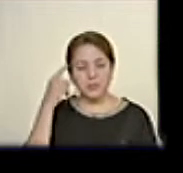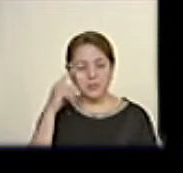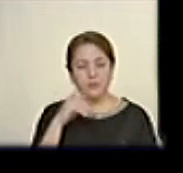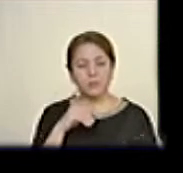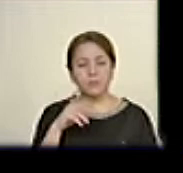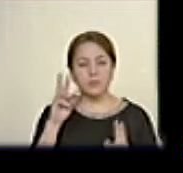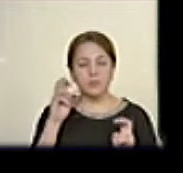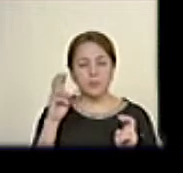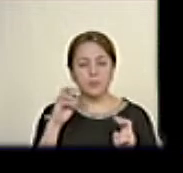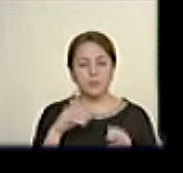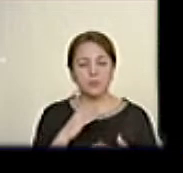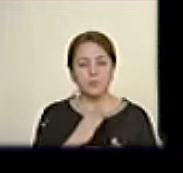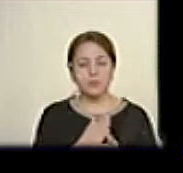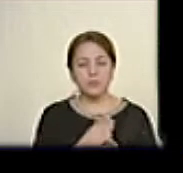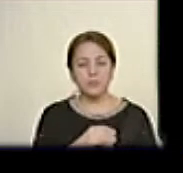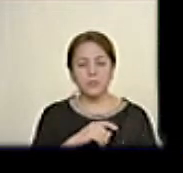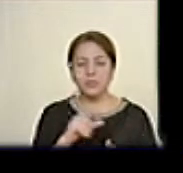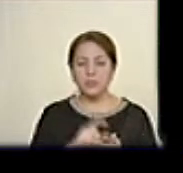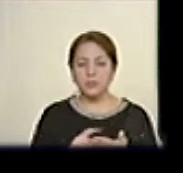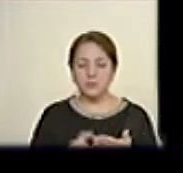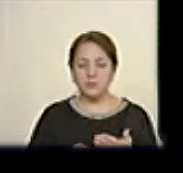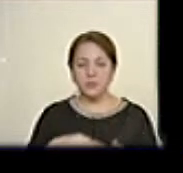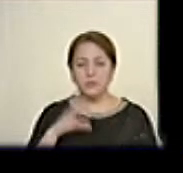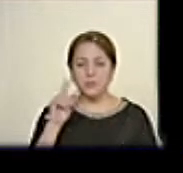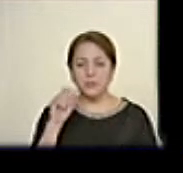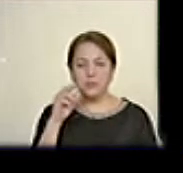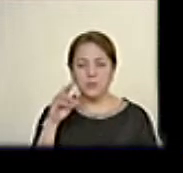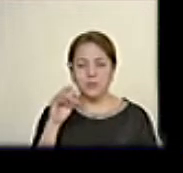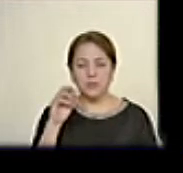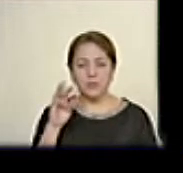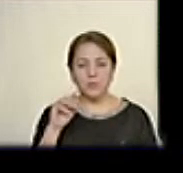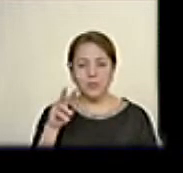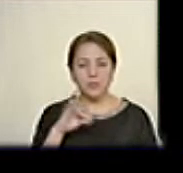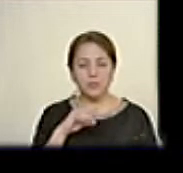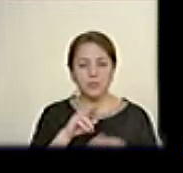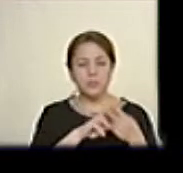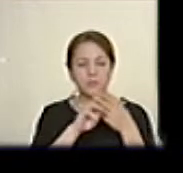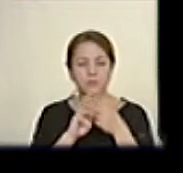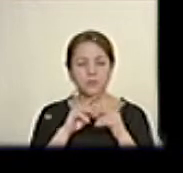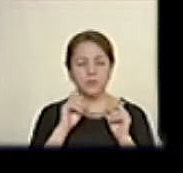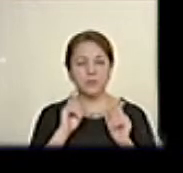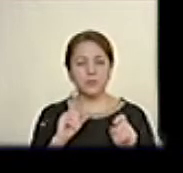содержанием его стихотворения «Задремали звезды золотые».